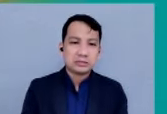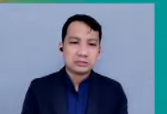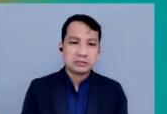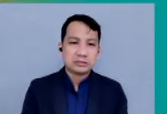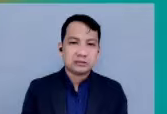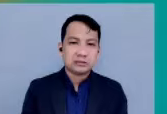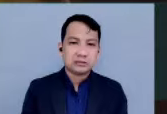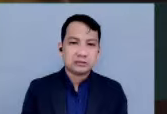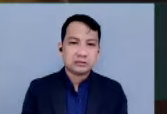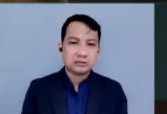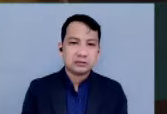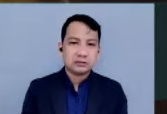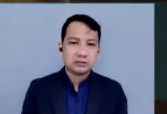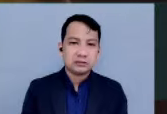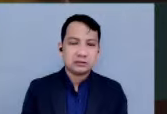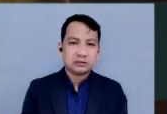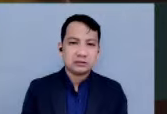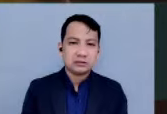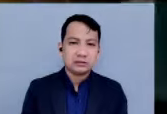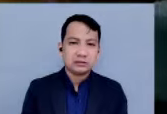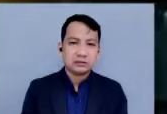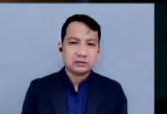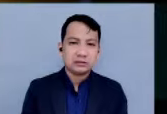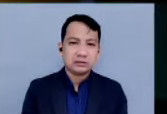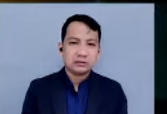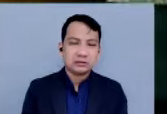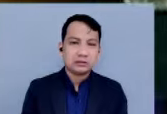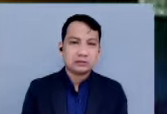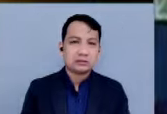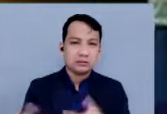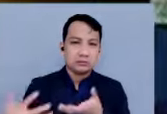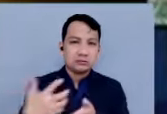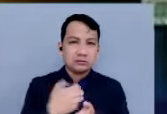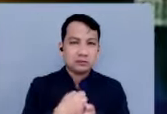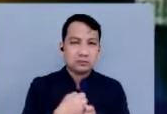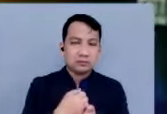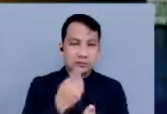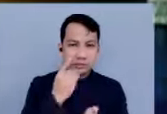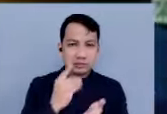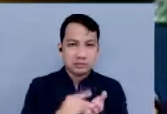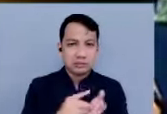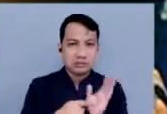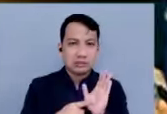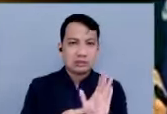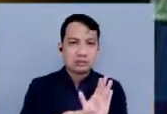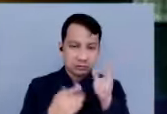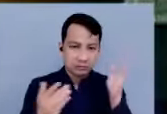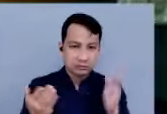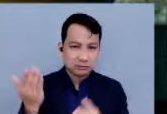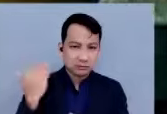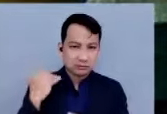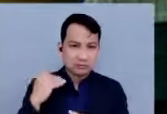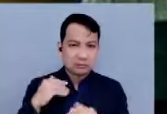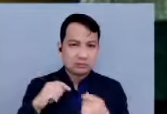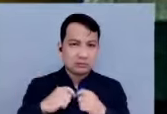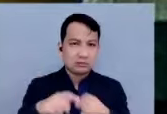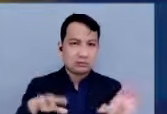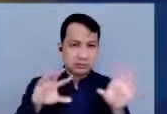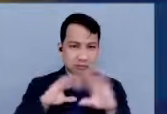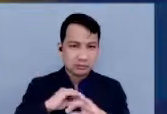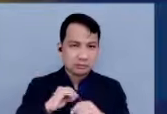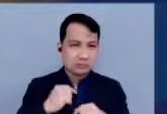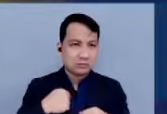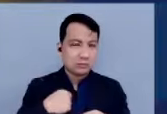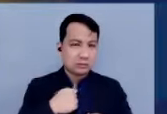Yun ito po, no? Nakalap ko po itong mga dokumentong ito nung ako ay patapos na